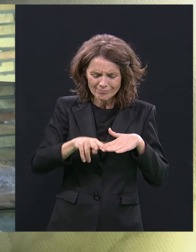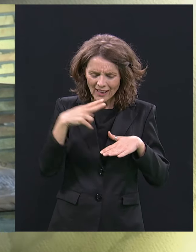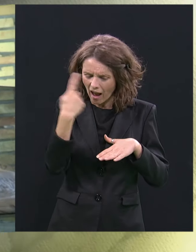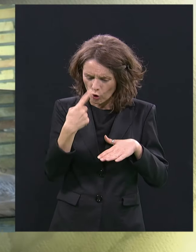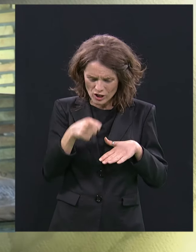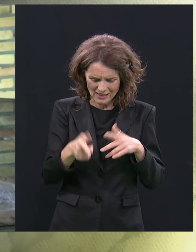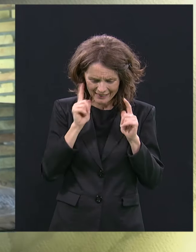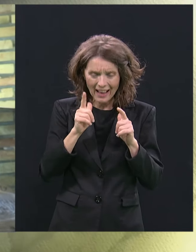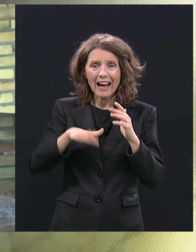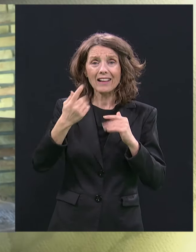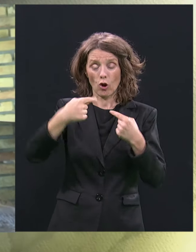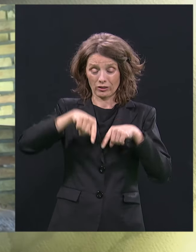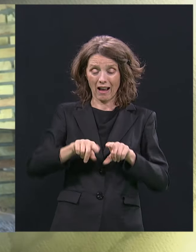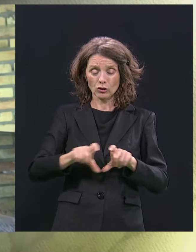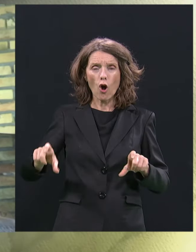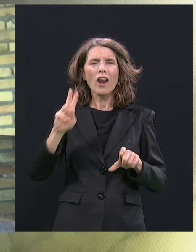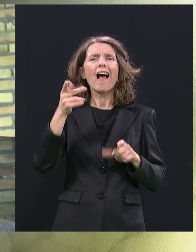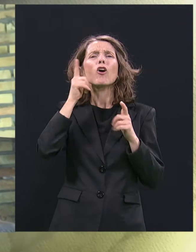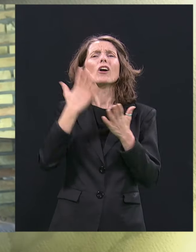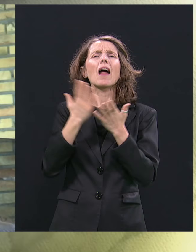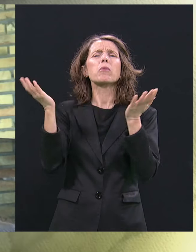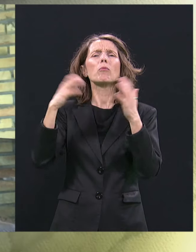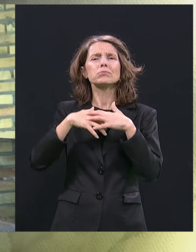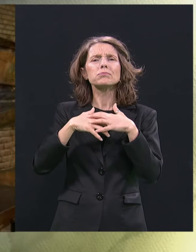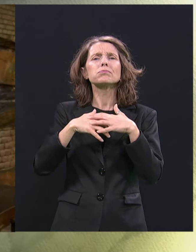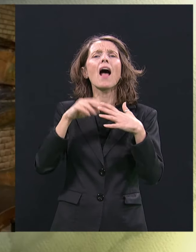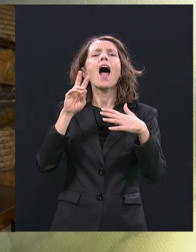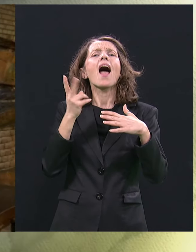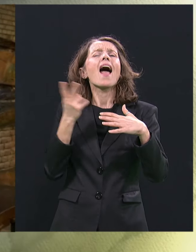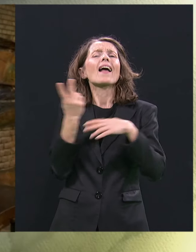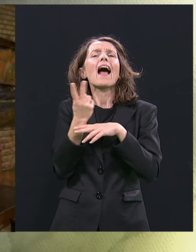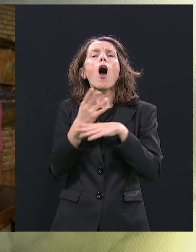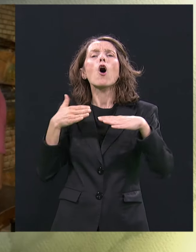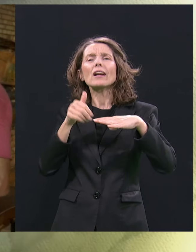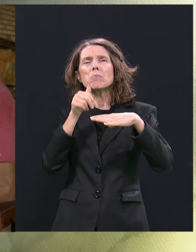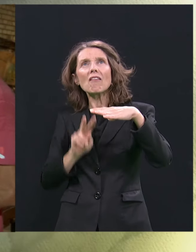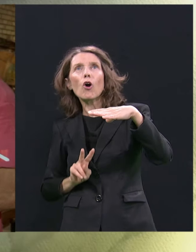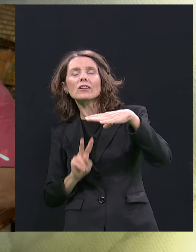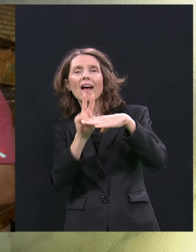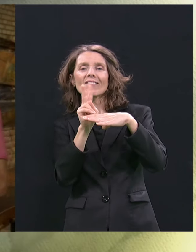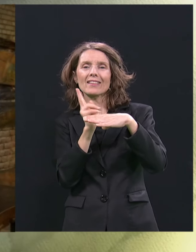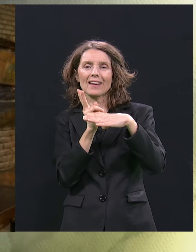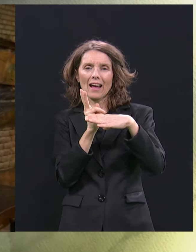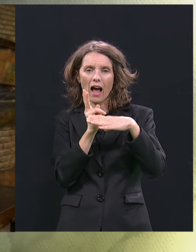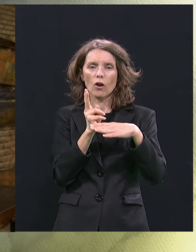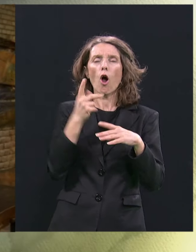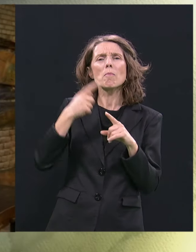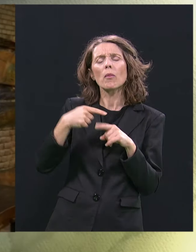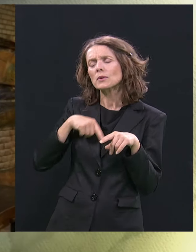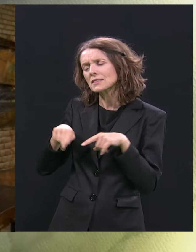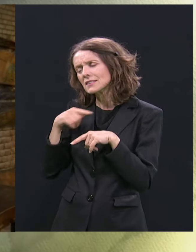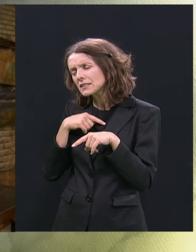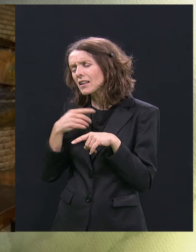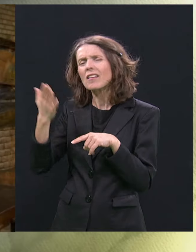riblje perspektive. Empirijski smo došli do nekih zaključaka i napravili smo kako izgleda most koji je